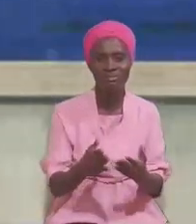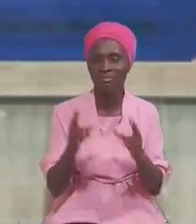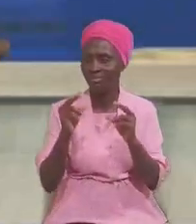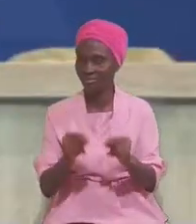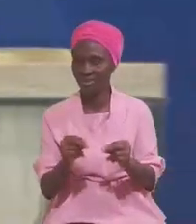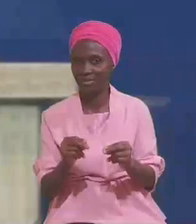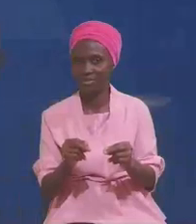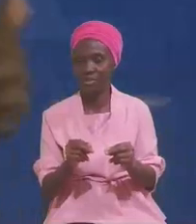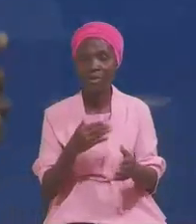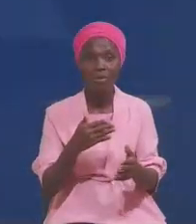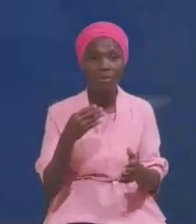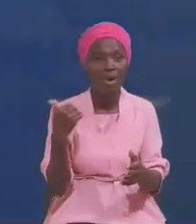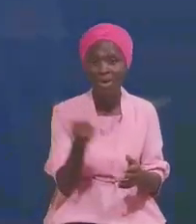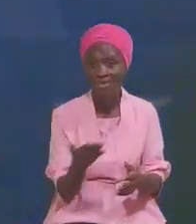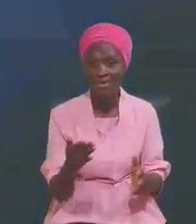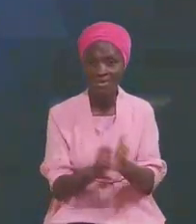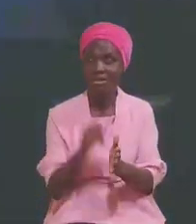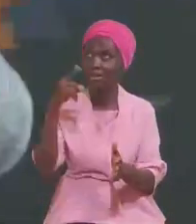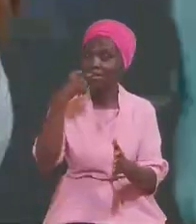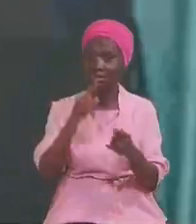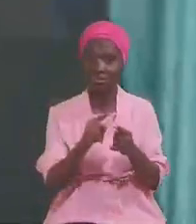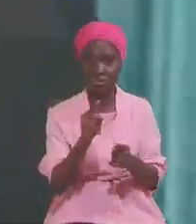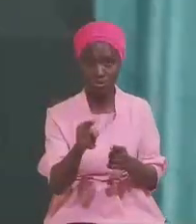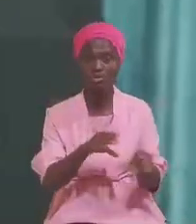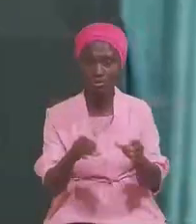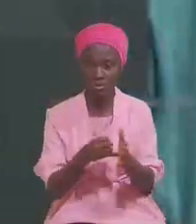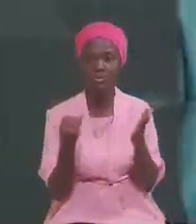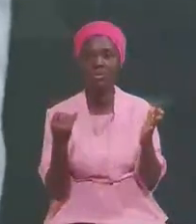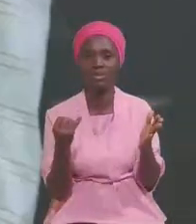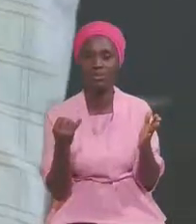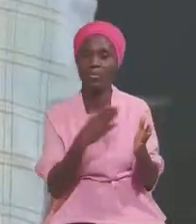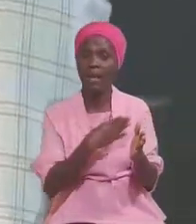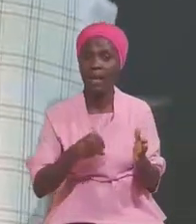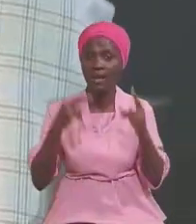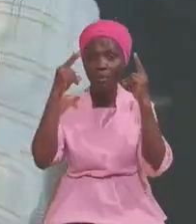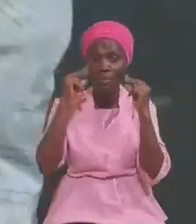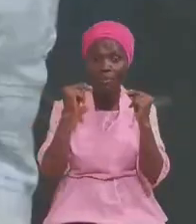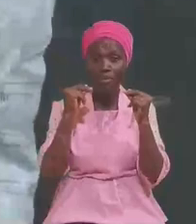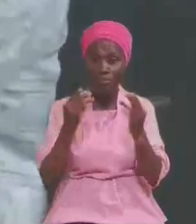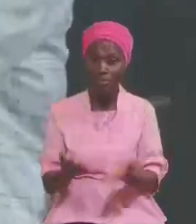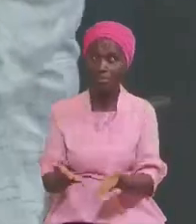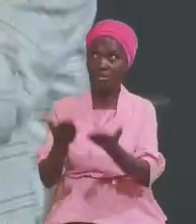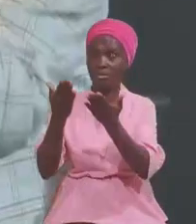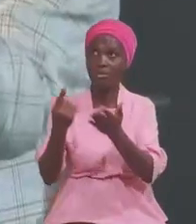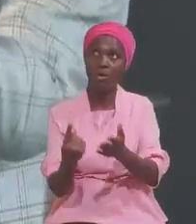Faites ce qu'il vous dira. Et Moïse a levé